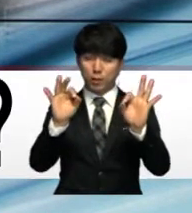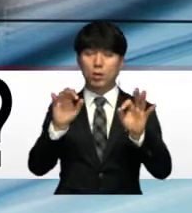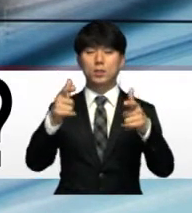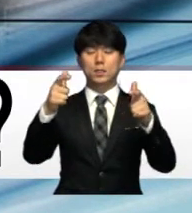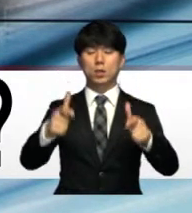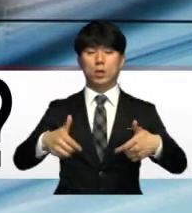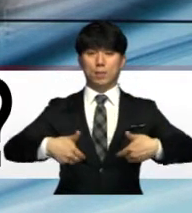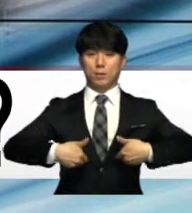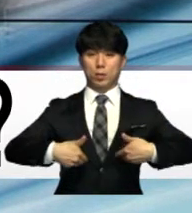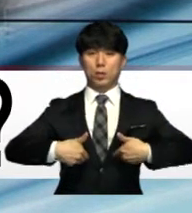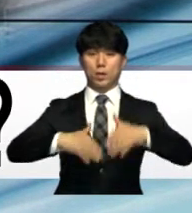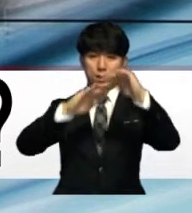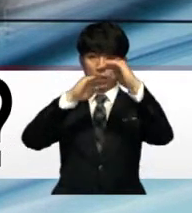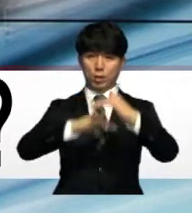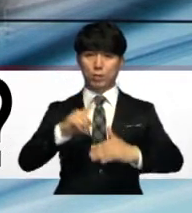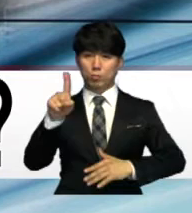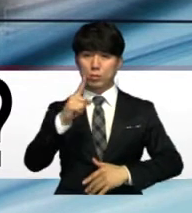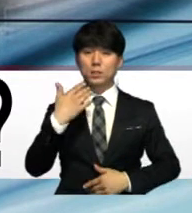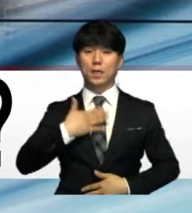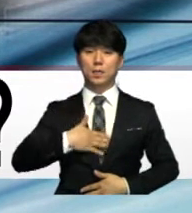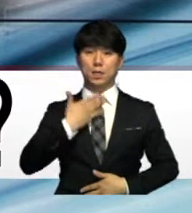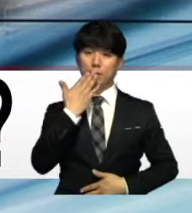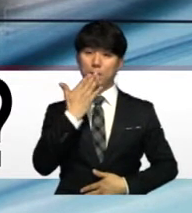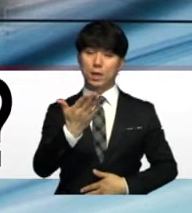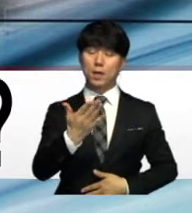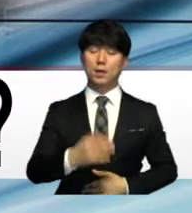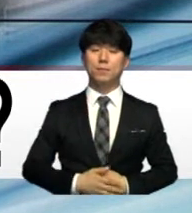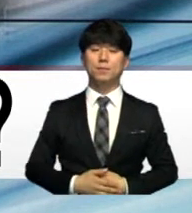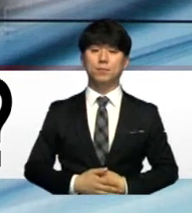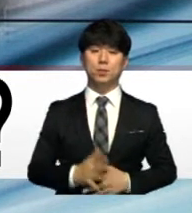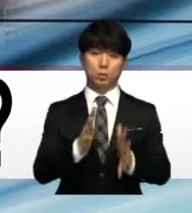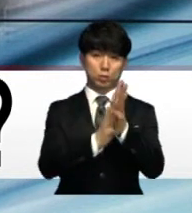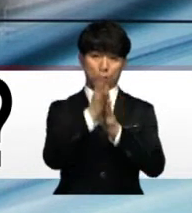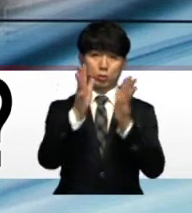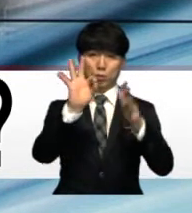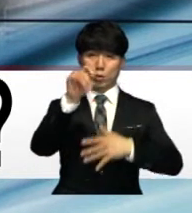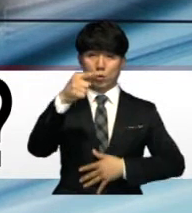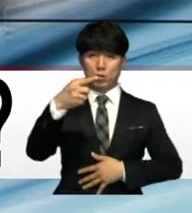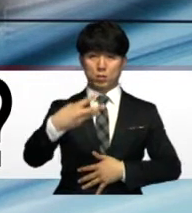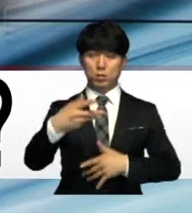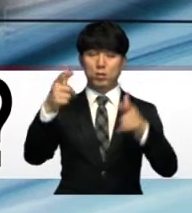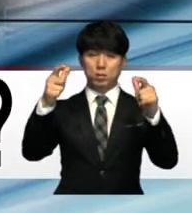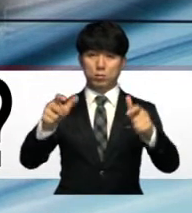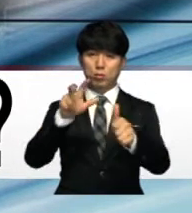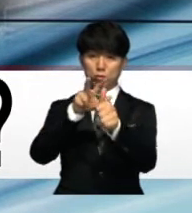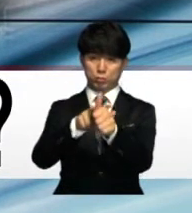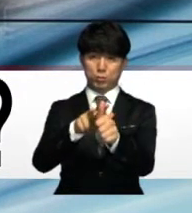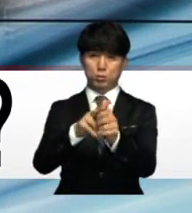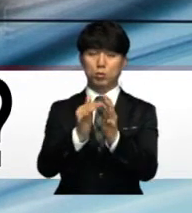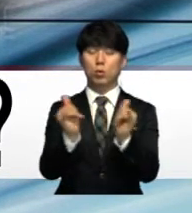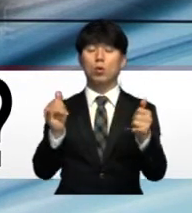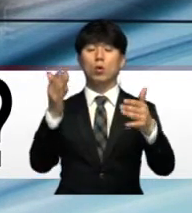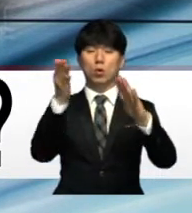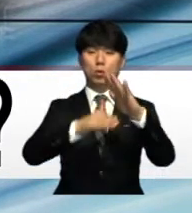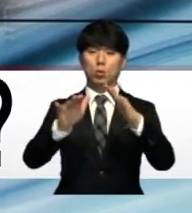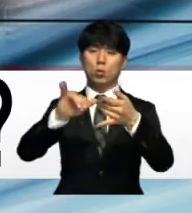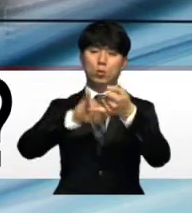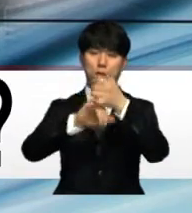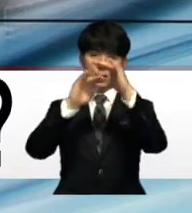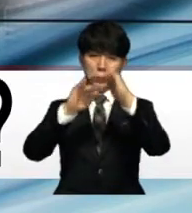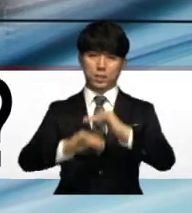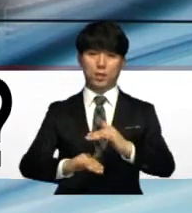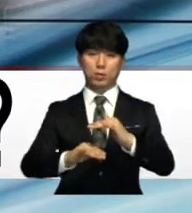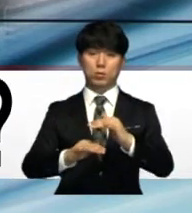필요한 숙원 사업이 무엇인지 알 수 있겠죠 서초구 을 후보들도 다양한 공약으로 유권자들의 표심을 공략하고